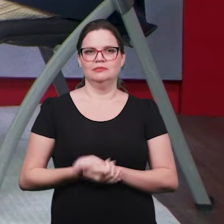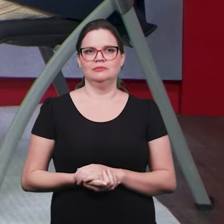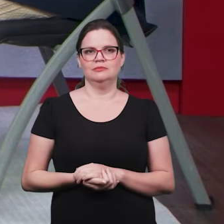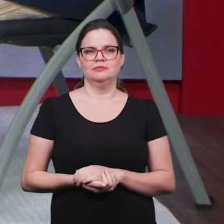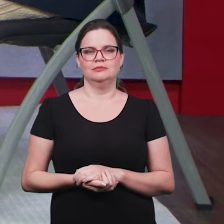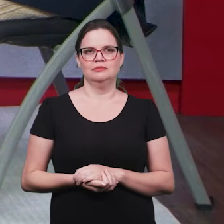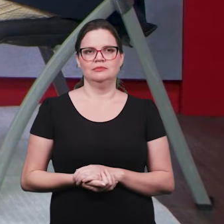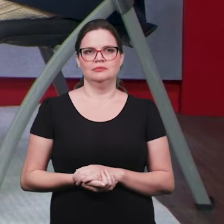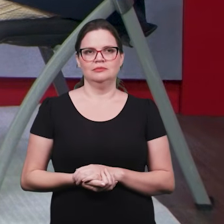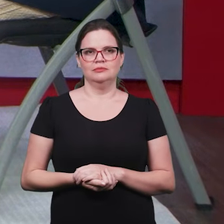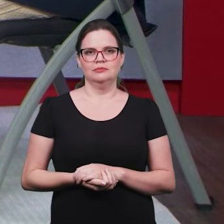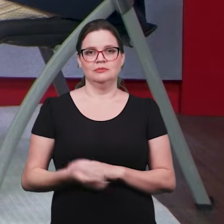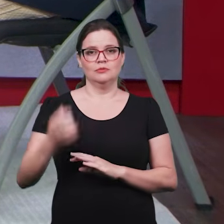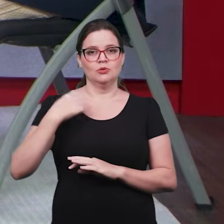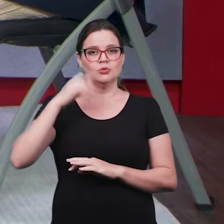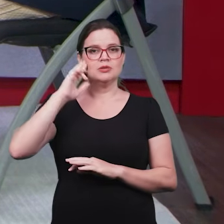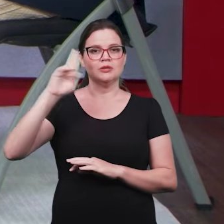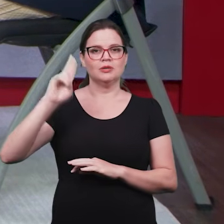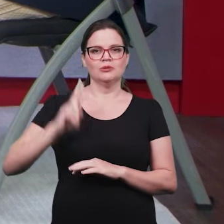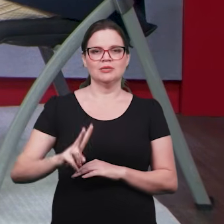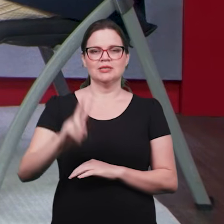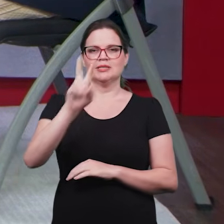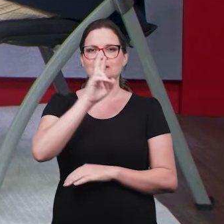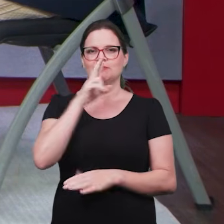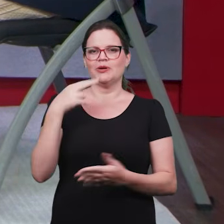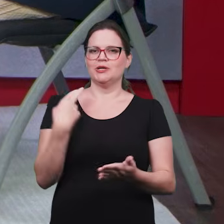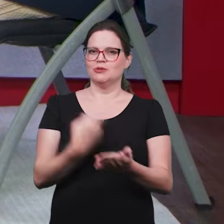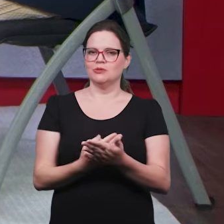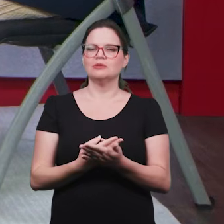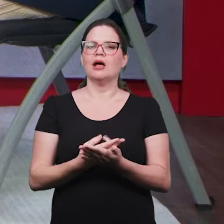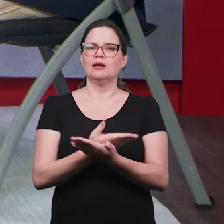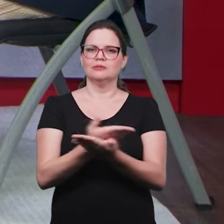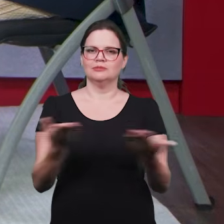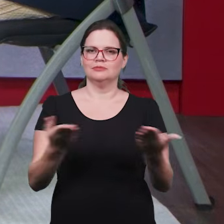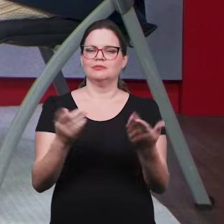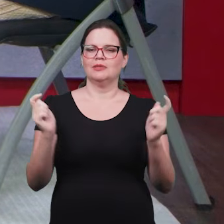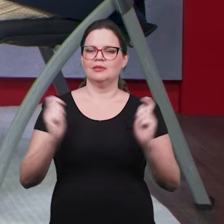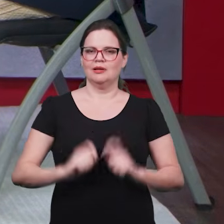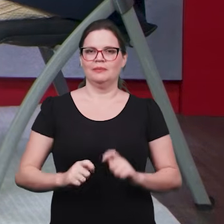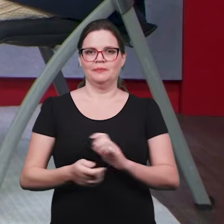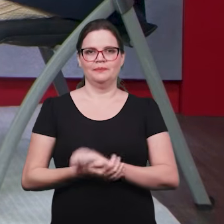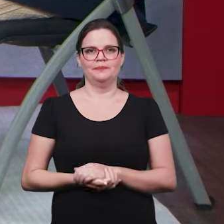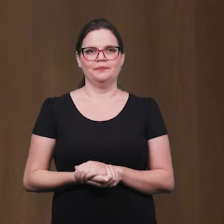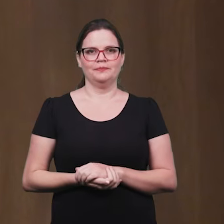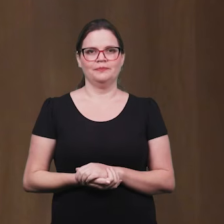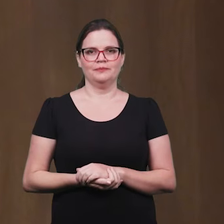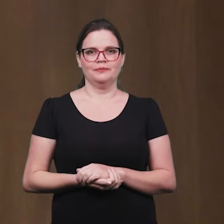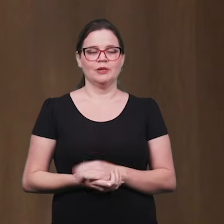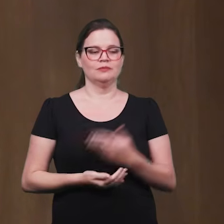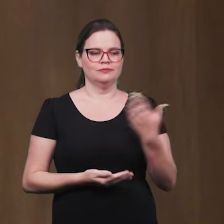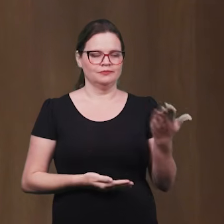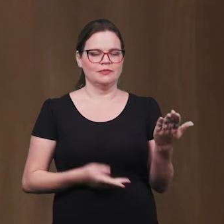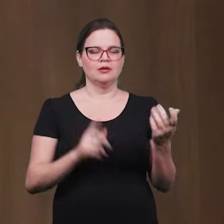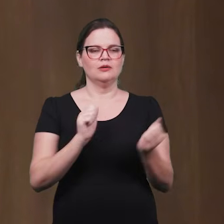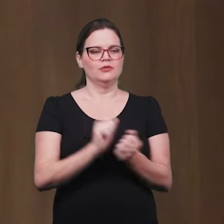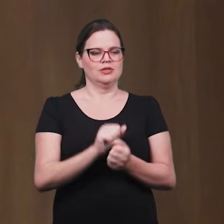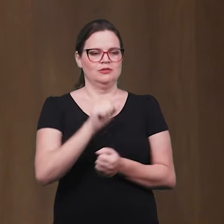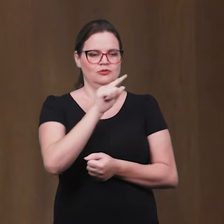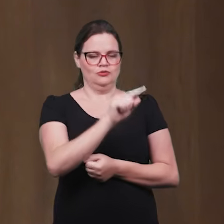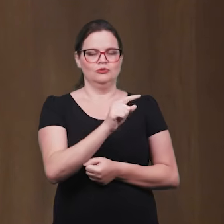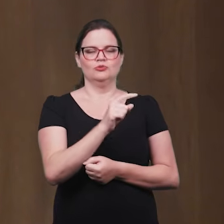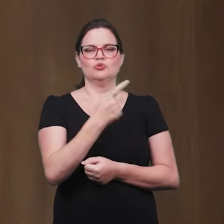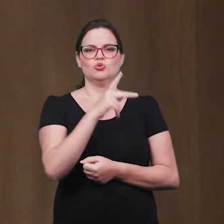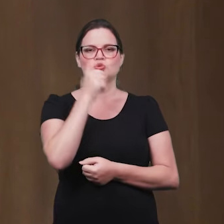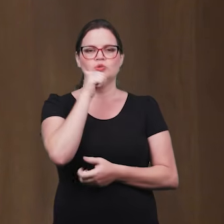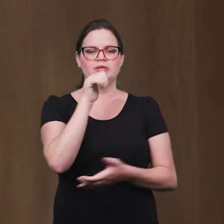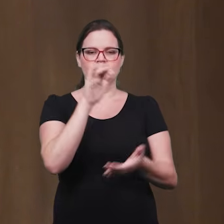всегда Господь дает плоды. o Senhor sempre dá um fruto ao nosso trabalho. O senhor, juntamente com a